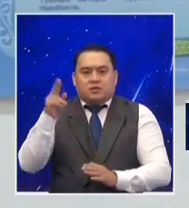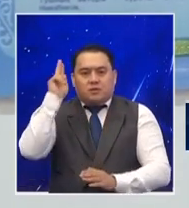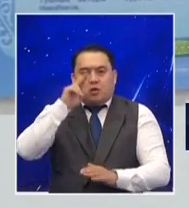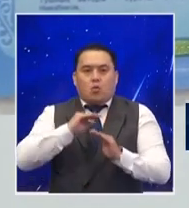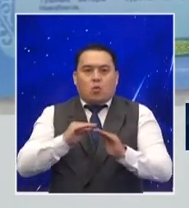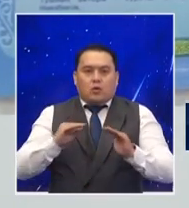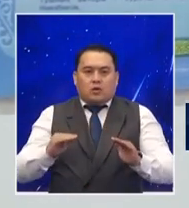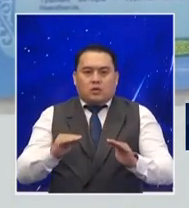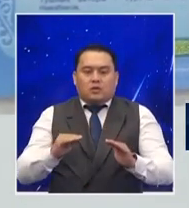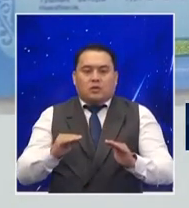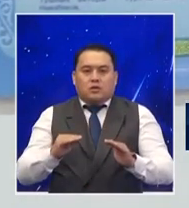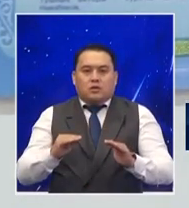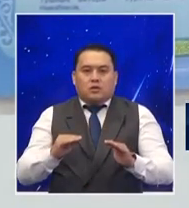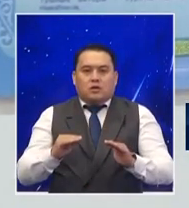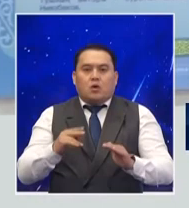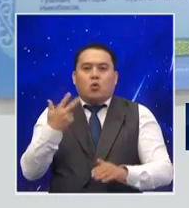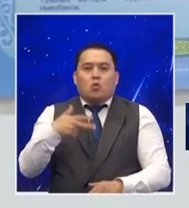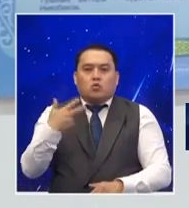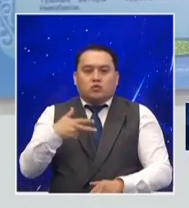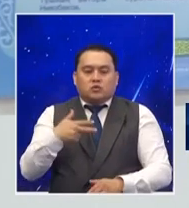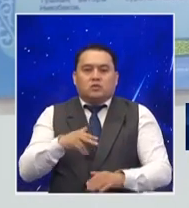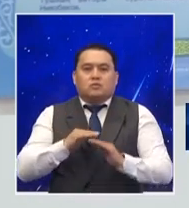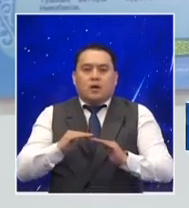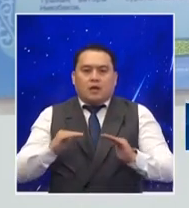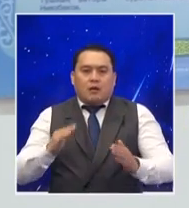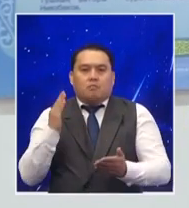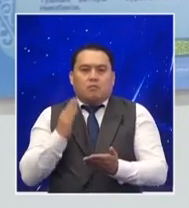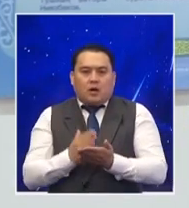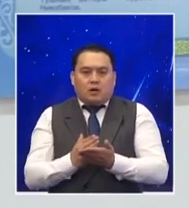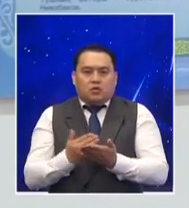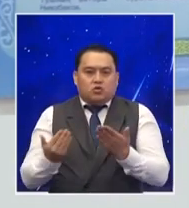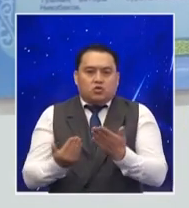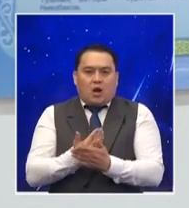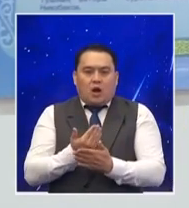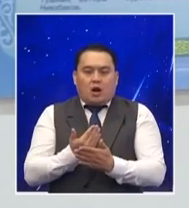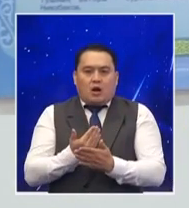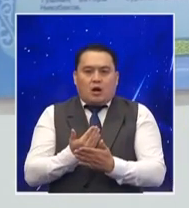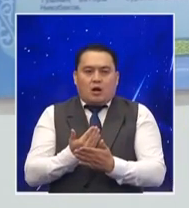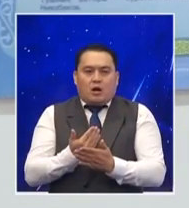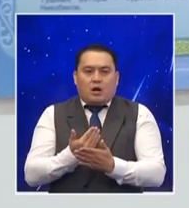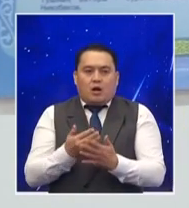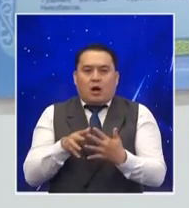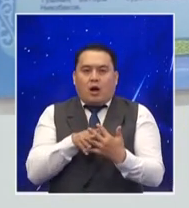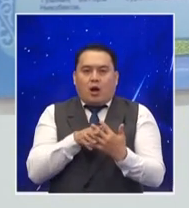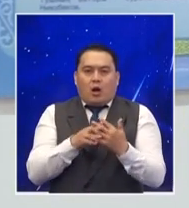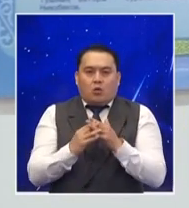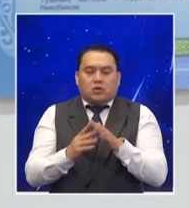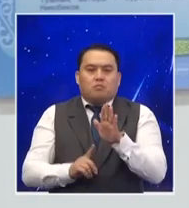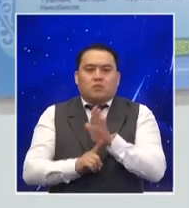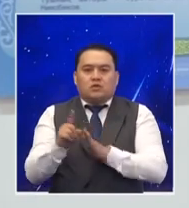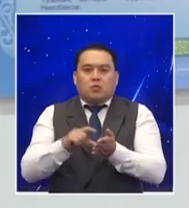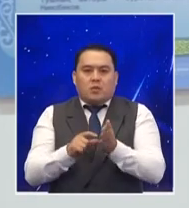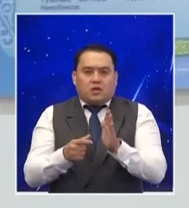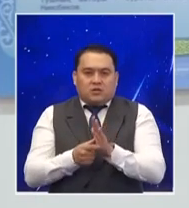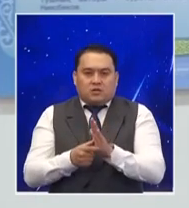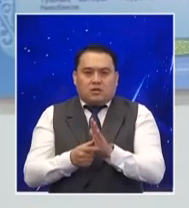осы ауылдан тасымалданып оқитын 30 оқушымыз бар. Ал осы жаңадан ашылып жатқан осы Қазыбай ауылындағы бастауыш мектепте,